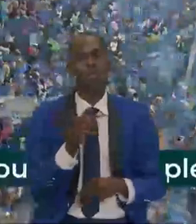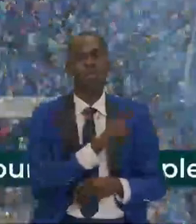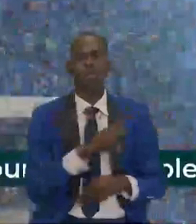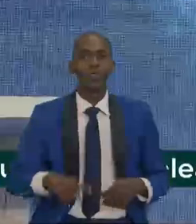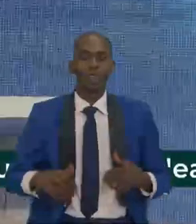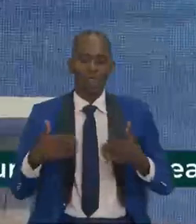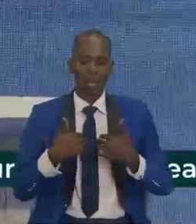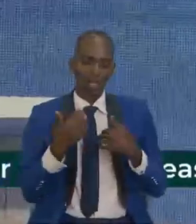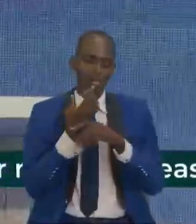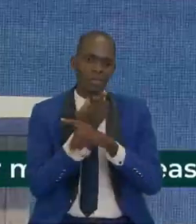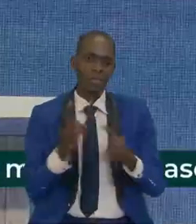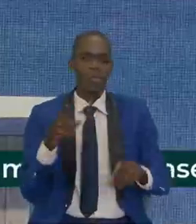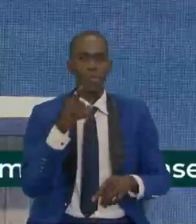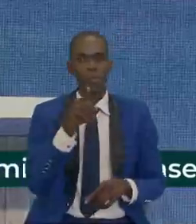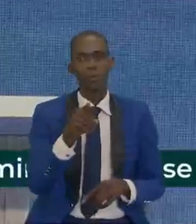Le Seigneur vous a guéri.